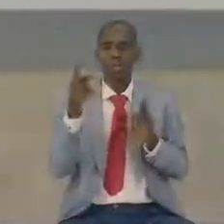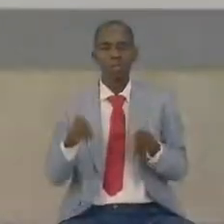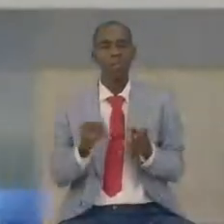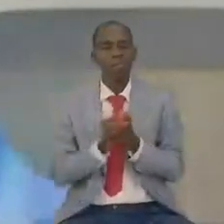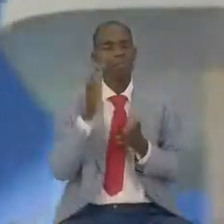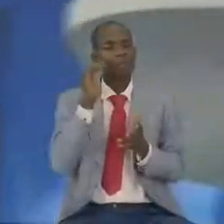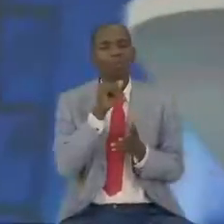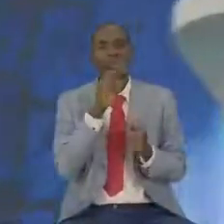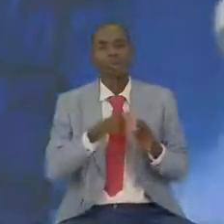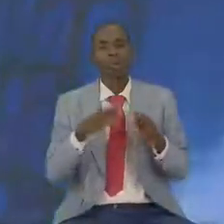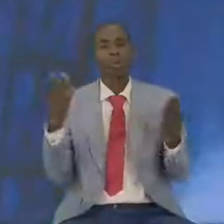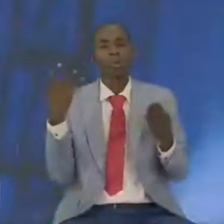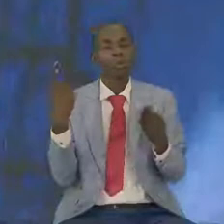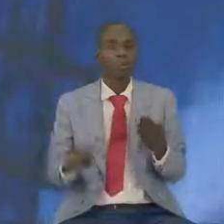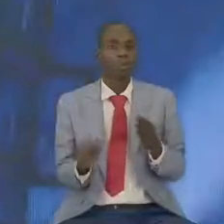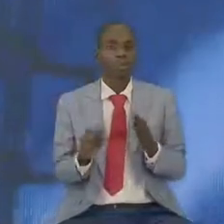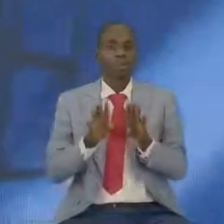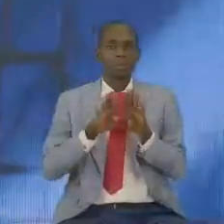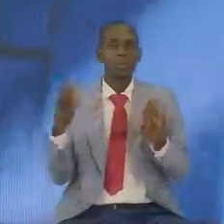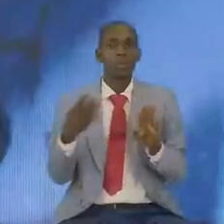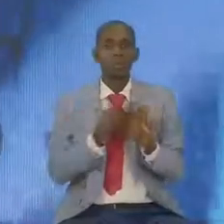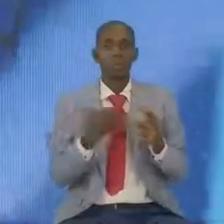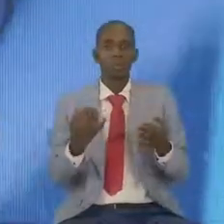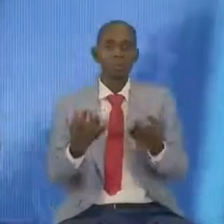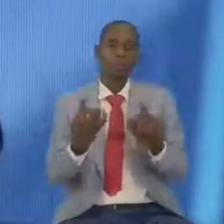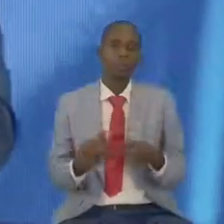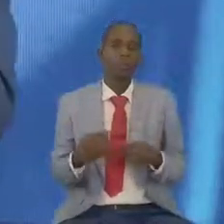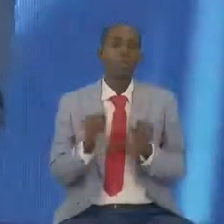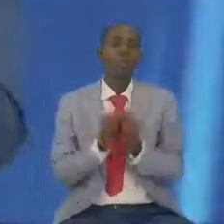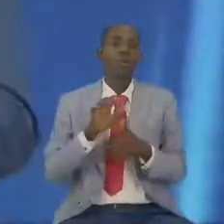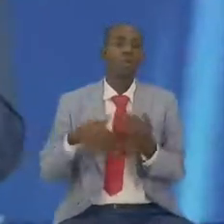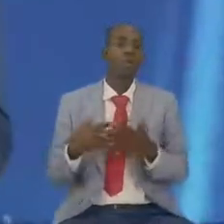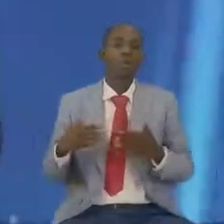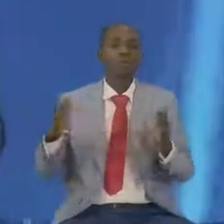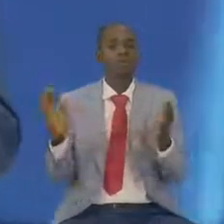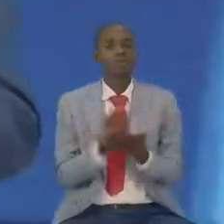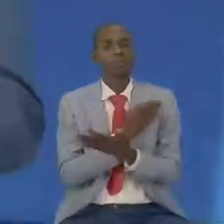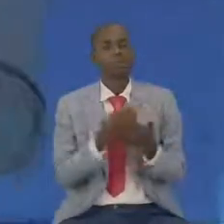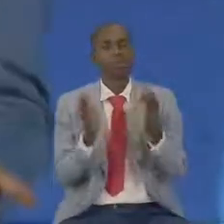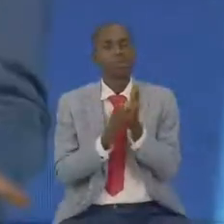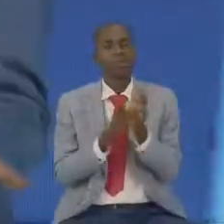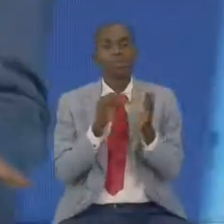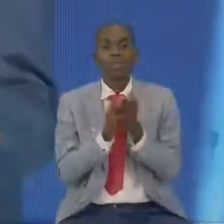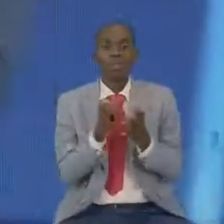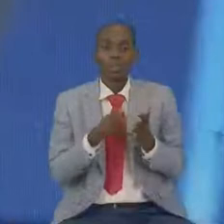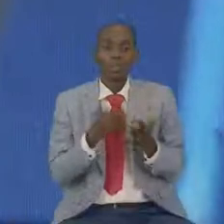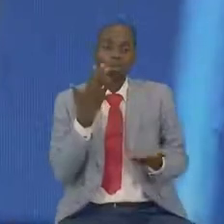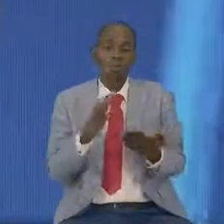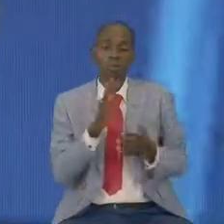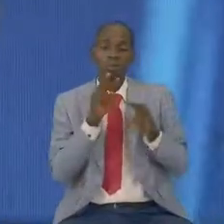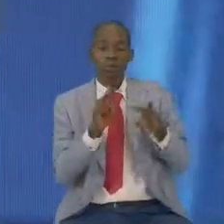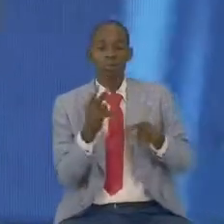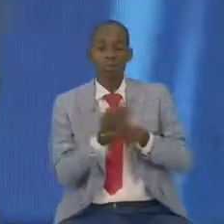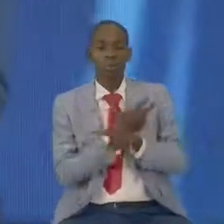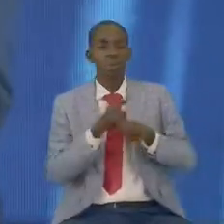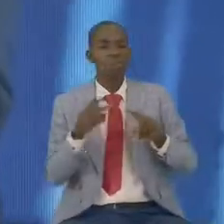Mais quand vous venez et vous chantez des louanges à l'Éternel et vous dites, ça peut être pire, mais regarde là où nous